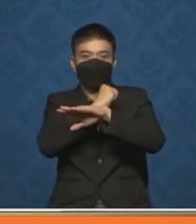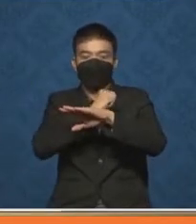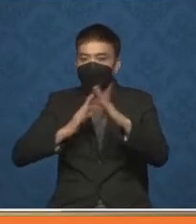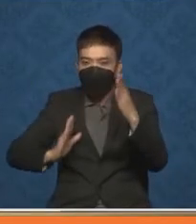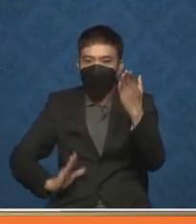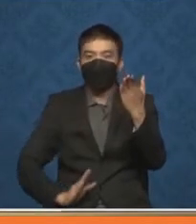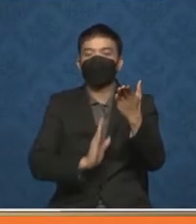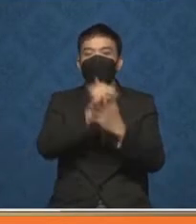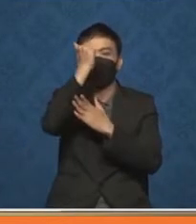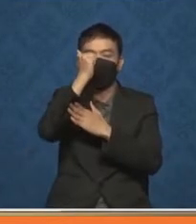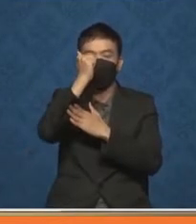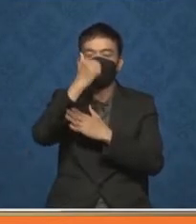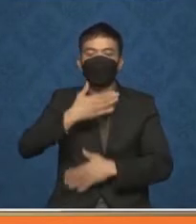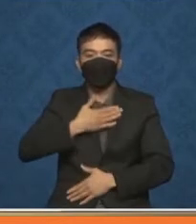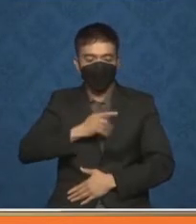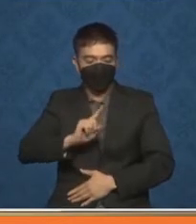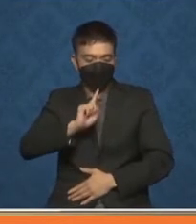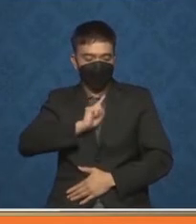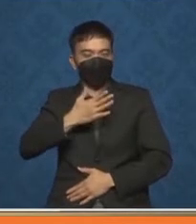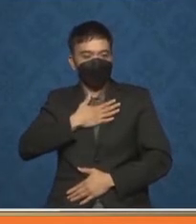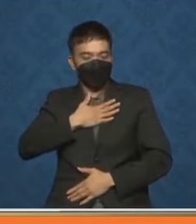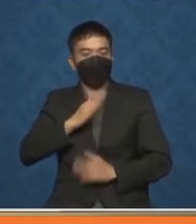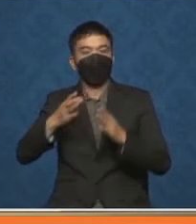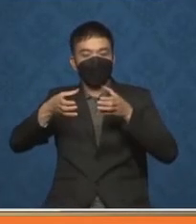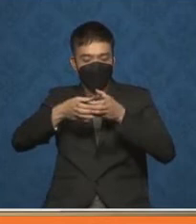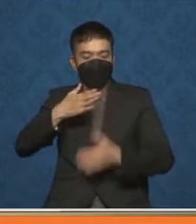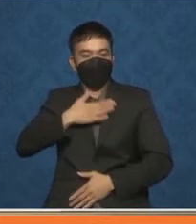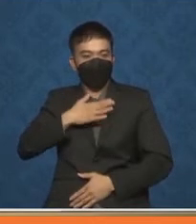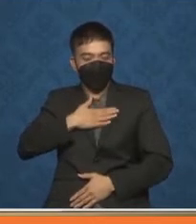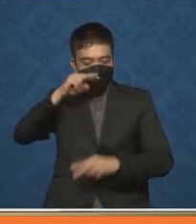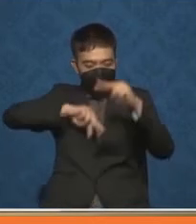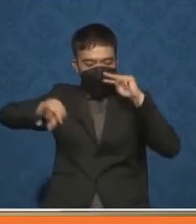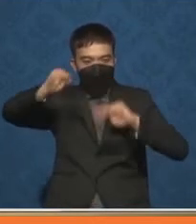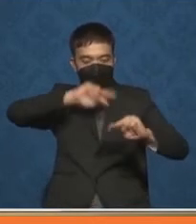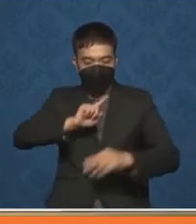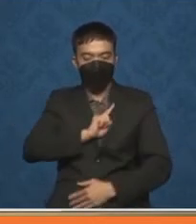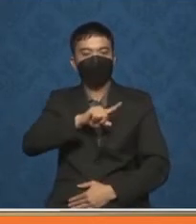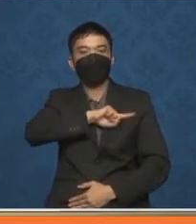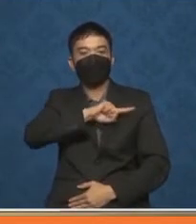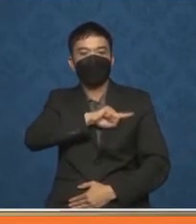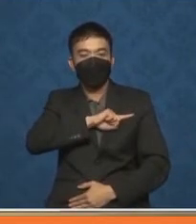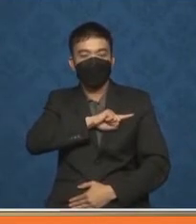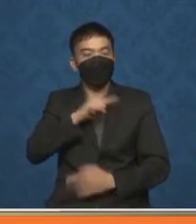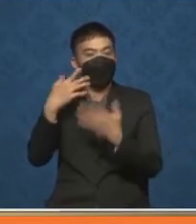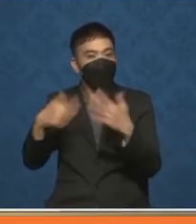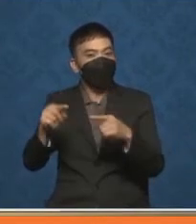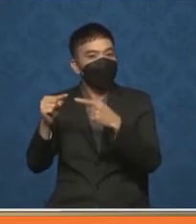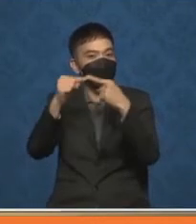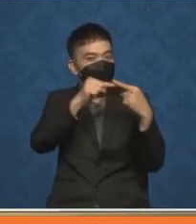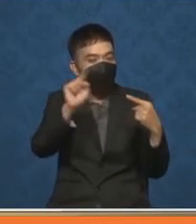เมื่อรัฐประหารสำเร็จปุ๊บก็ตั้งตัวเป็นรัฐฐาธิปัตย์และสิ่งที่จะทำต่อ